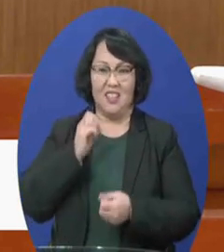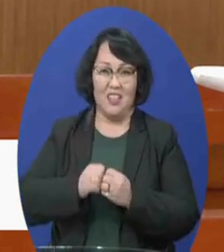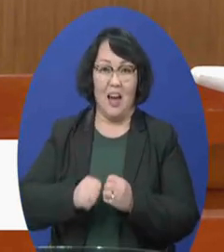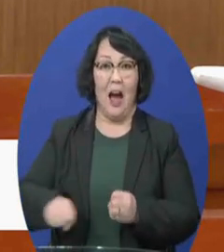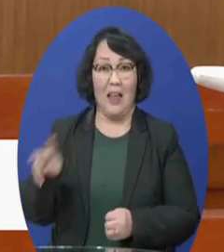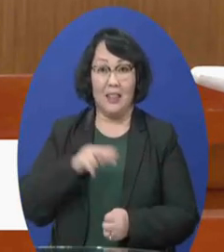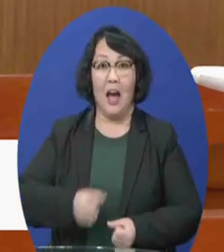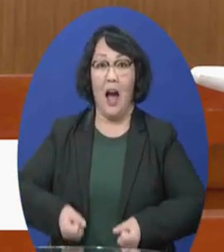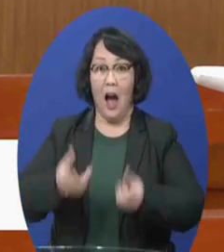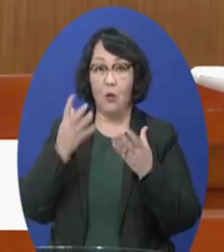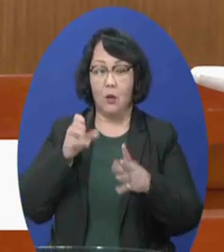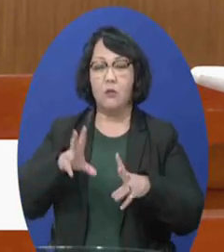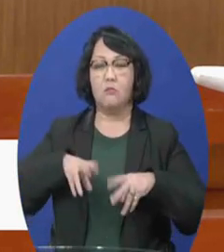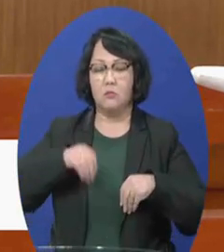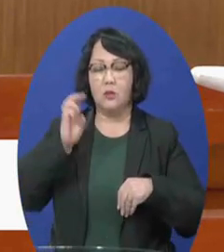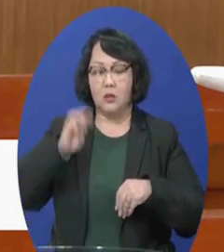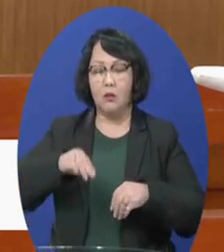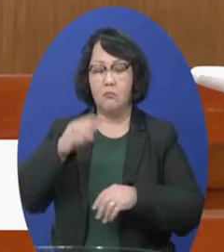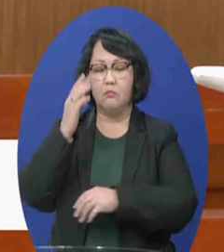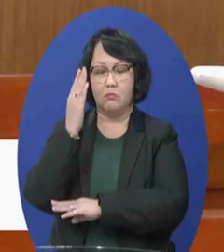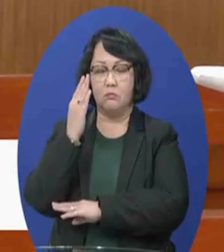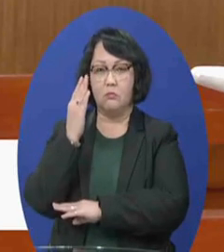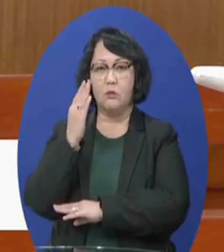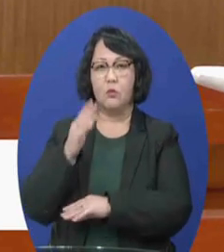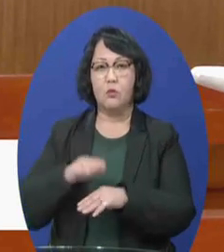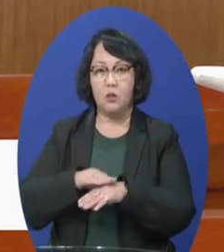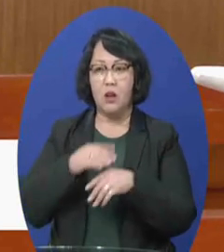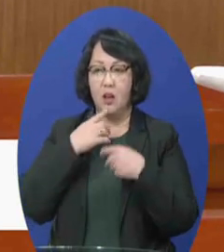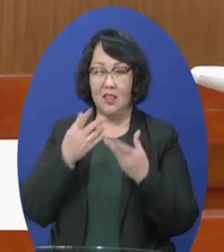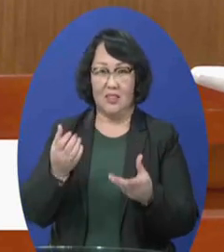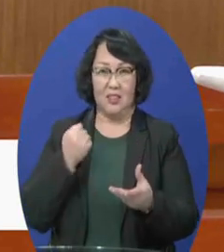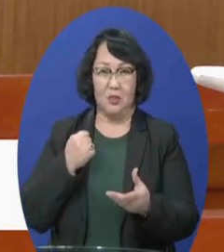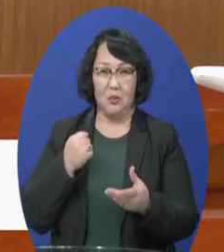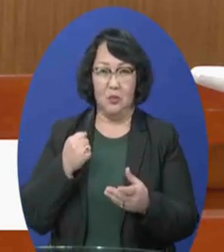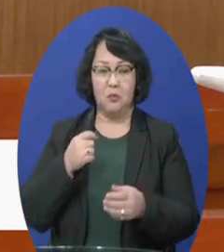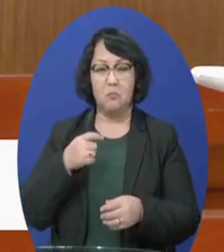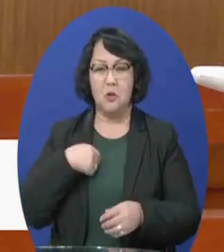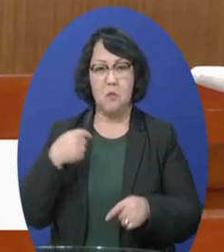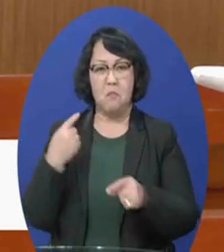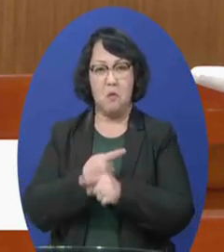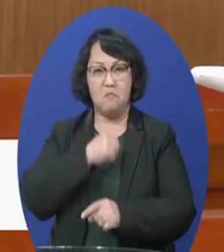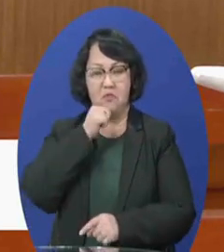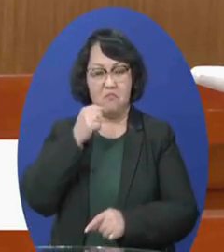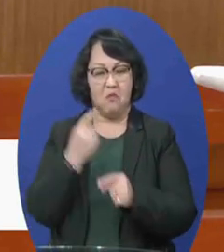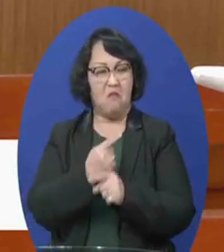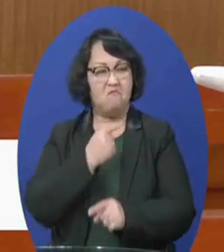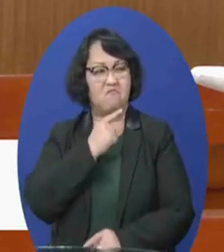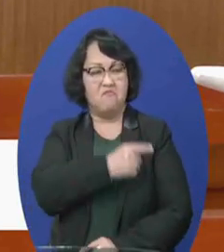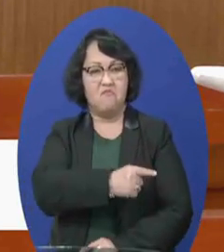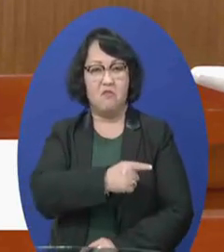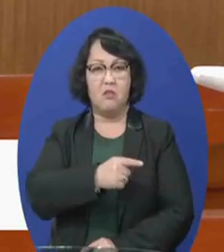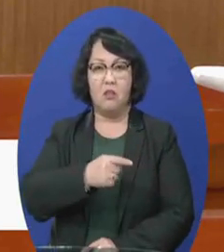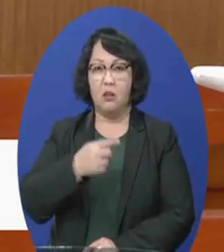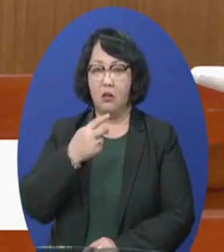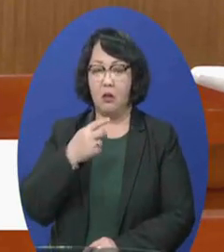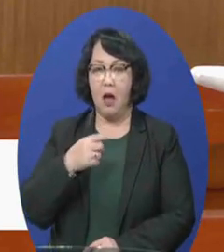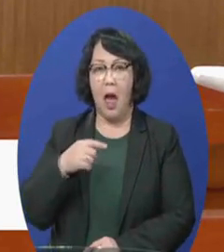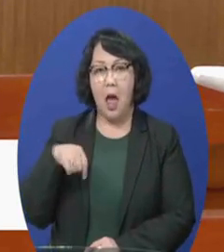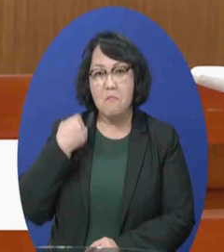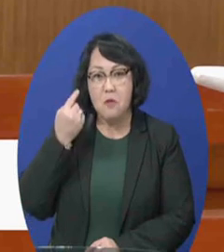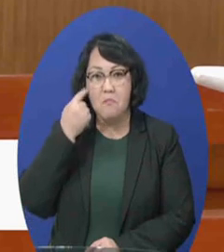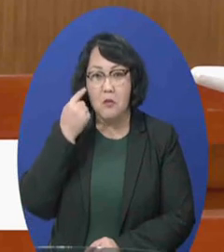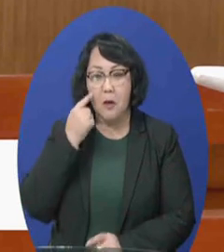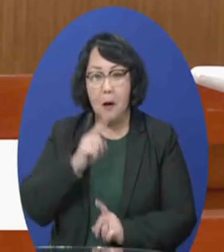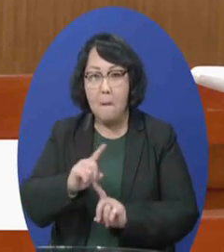бол тэрийг үүрч чаддаг. Хэн нэгэн хүн л гаргасан алдаагаа шидэж болж өөрөө ард нь хоромтож үлдэх